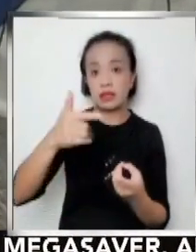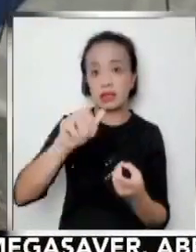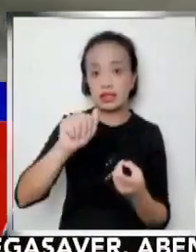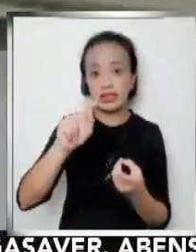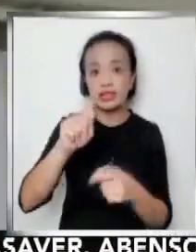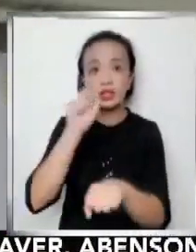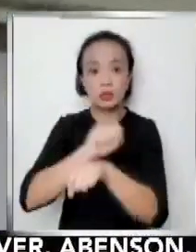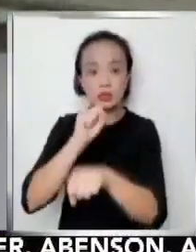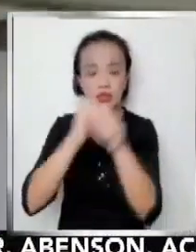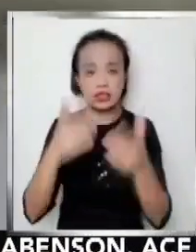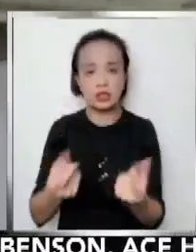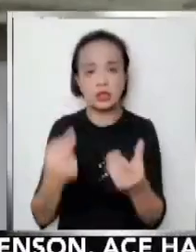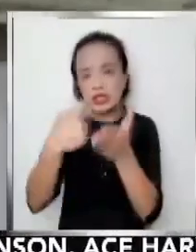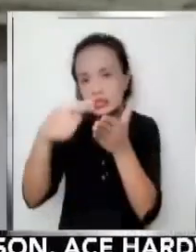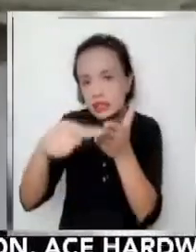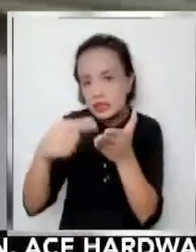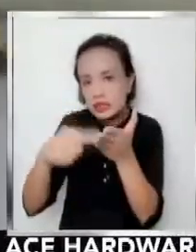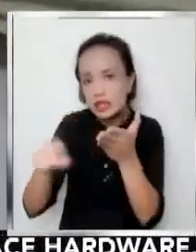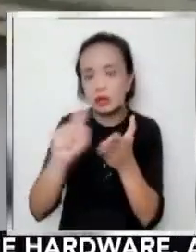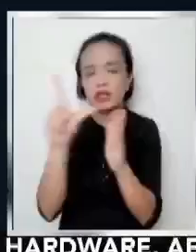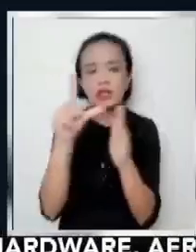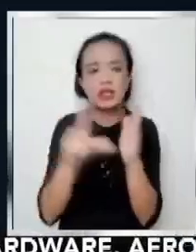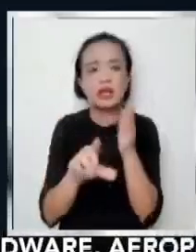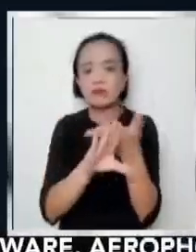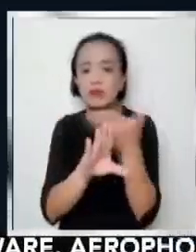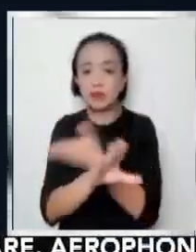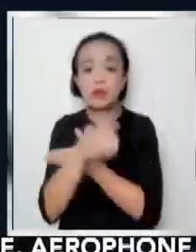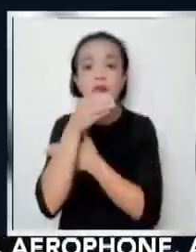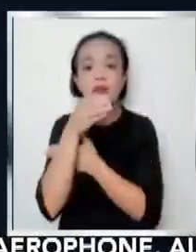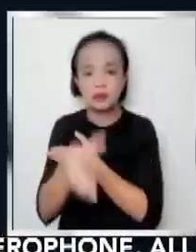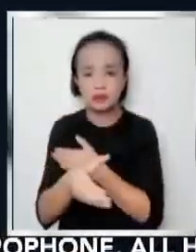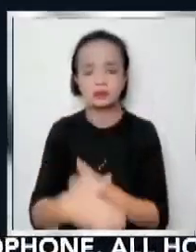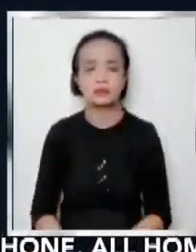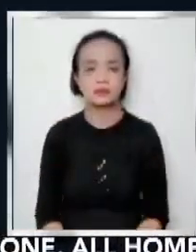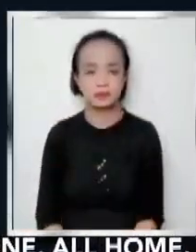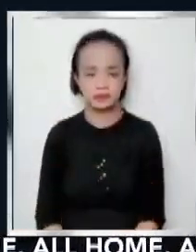magkomento. Para sa GMA Integrated News, Dano Tingkungko, nakatutok, 24 oras.